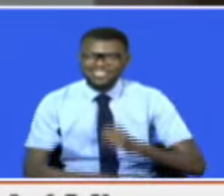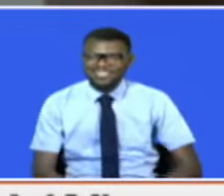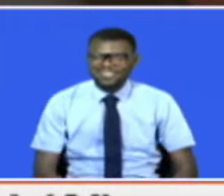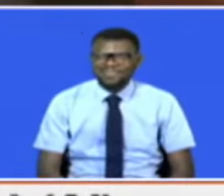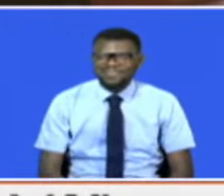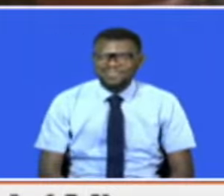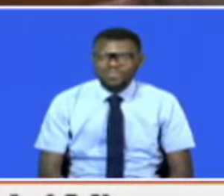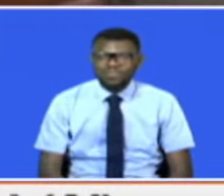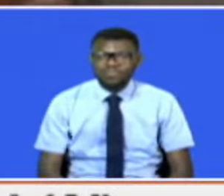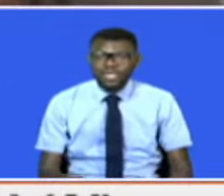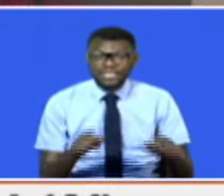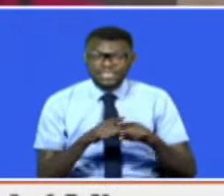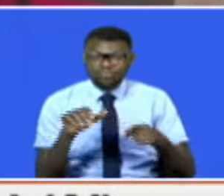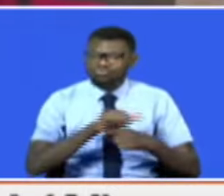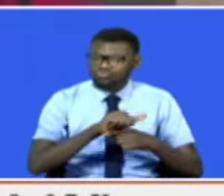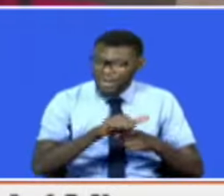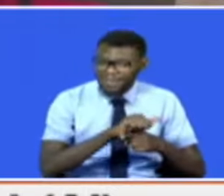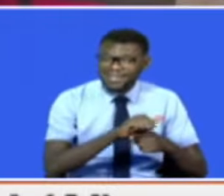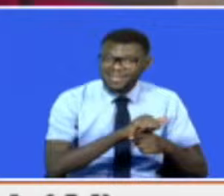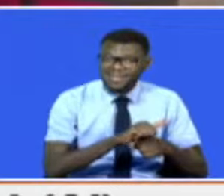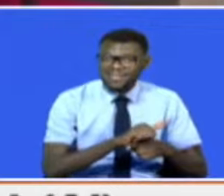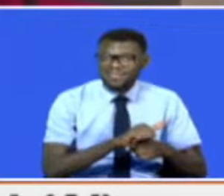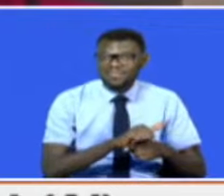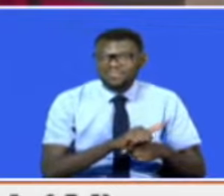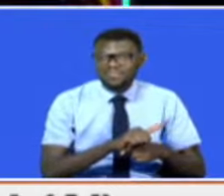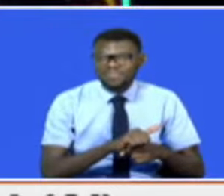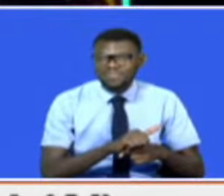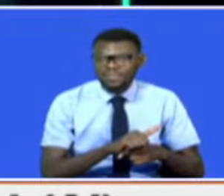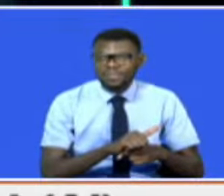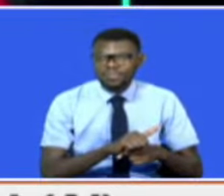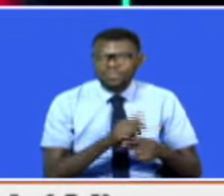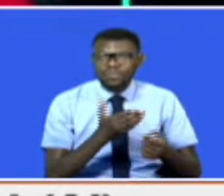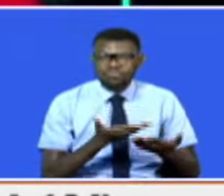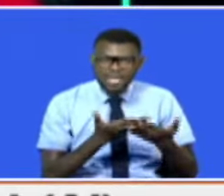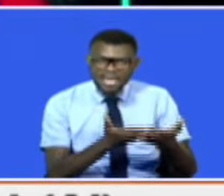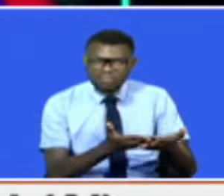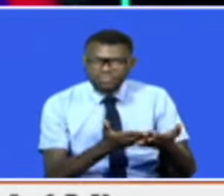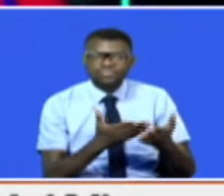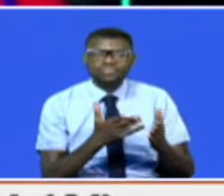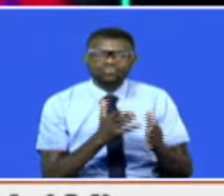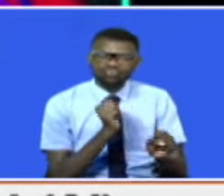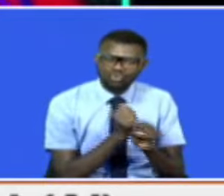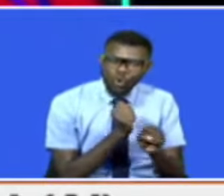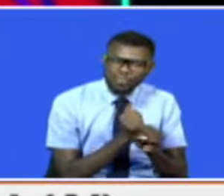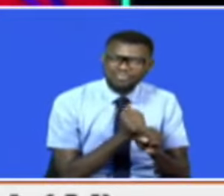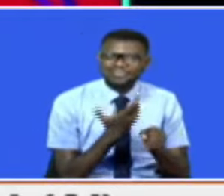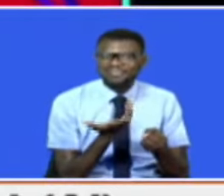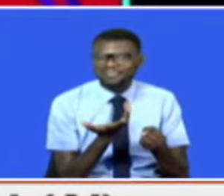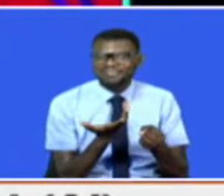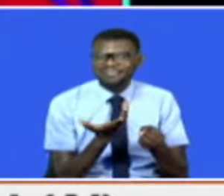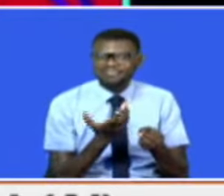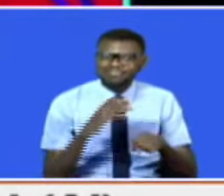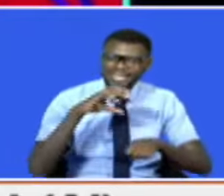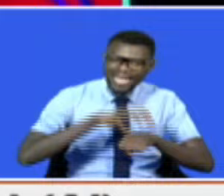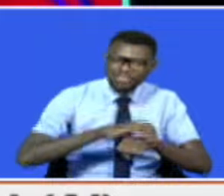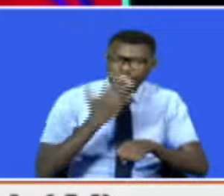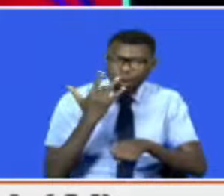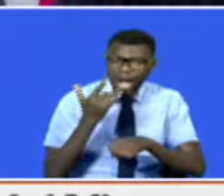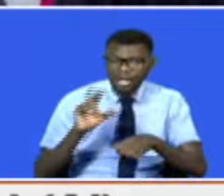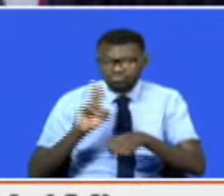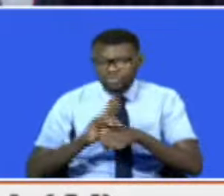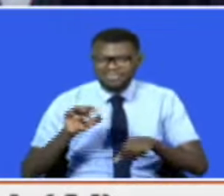Kadhalika, mafunzo hayo yanatarajiwa kupiga jeki azma yao ya ajira katika taaluma hiyo ya sayansi inayotumia